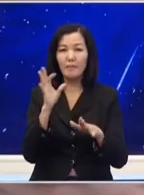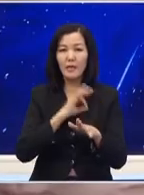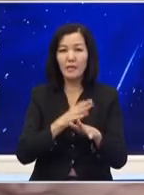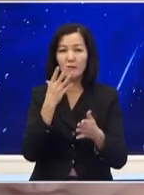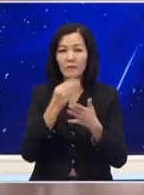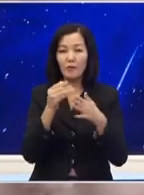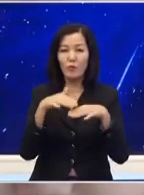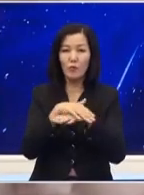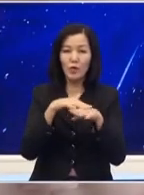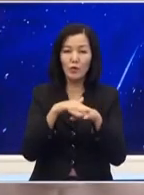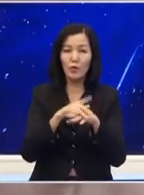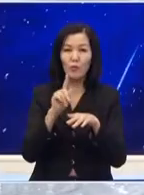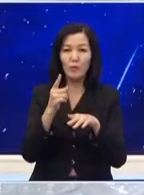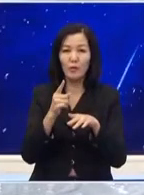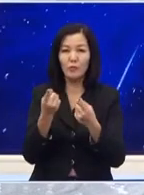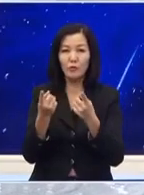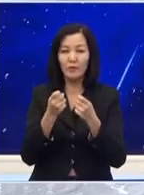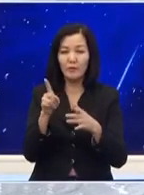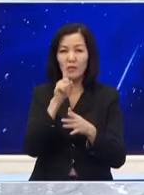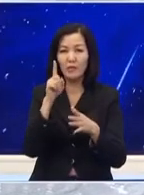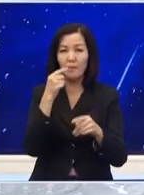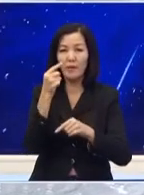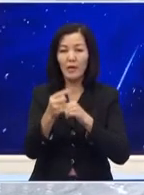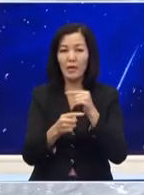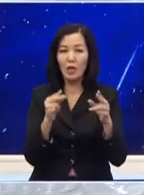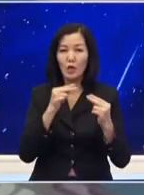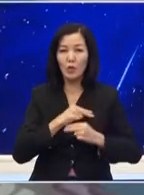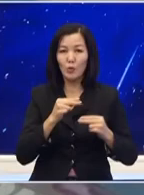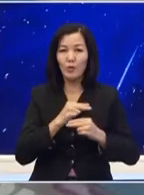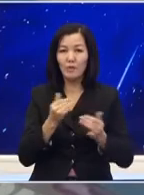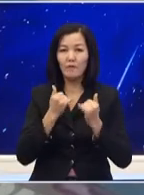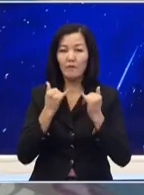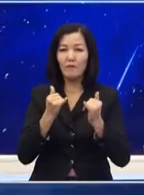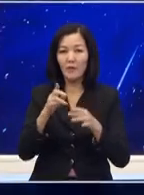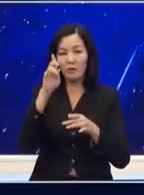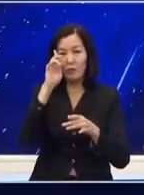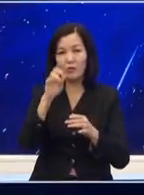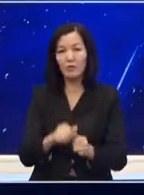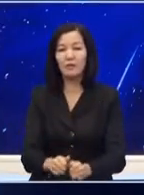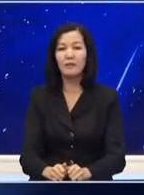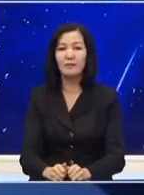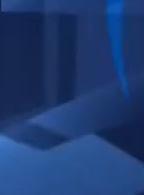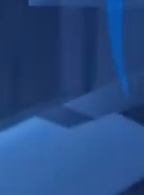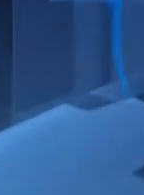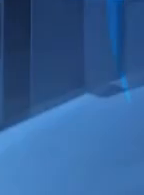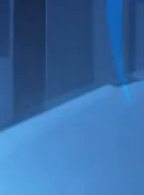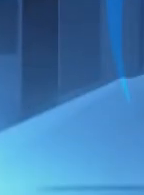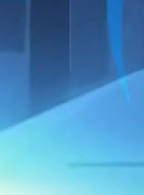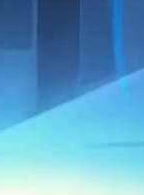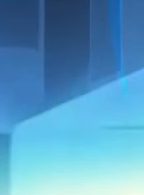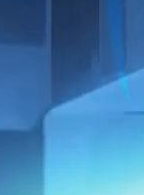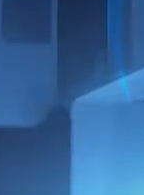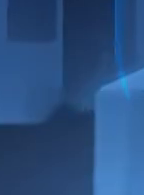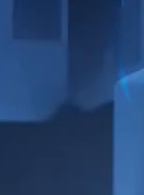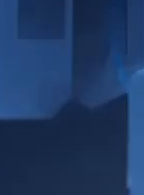своему народу. Потому она призывает подрастающее поколение трудиться во благо Родины. Ануар Амангельдинов, Курманжан